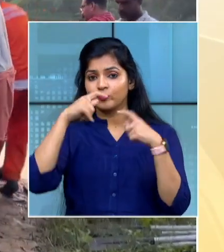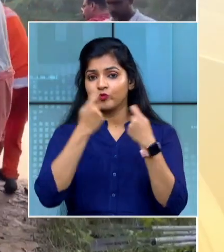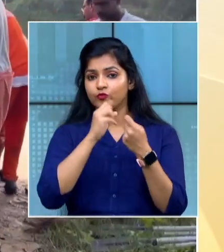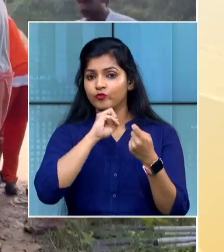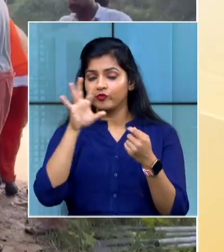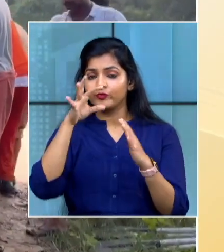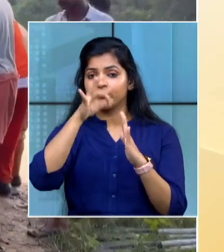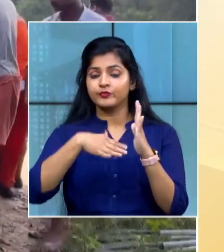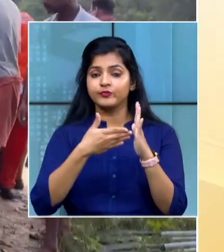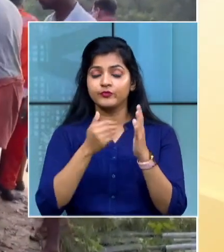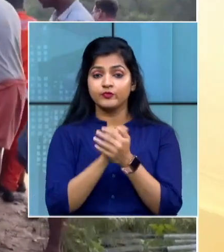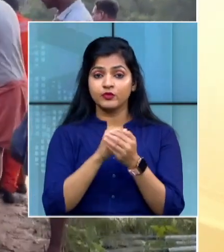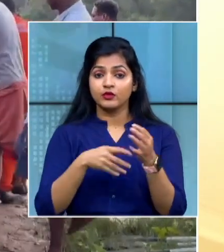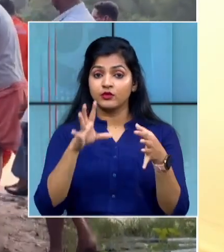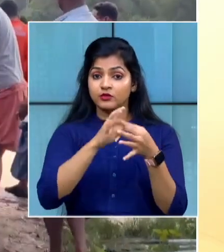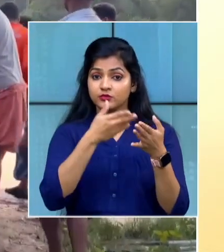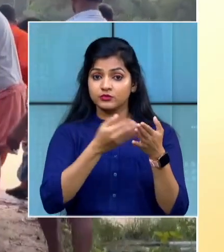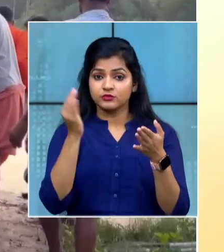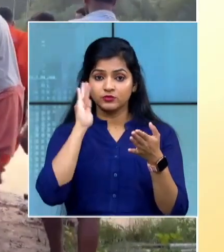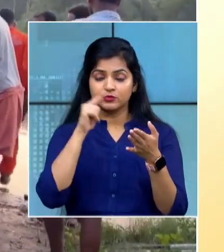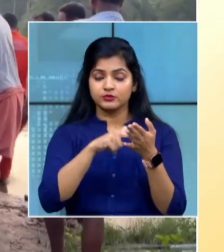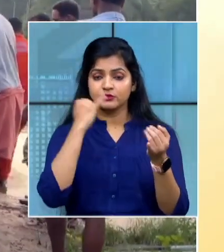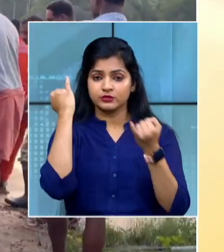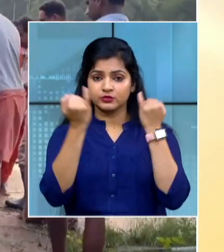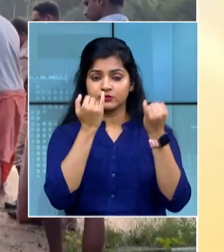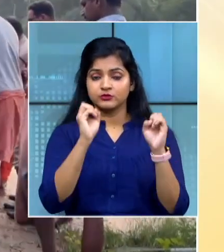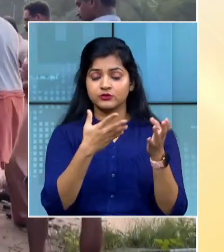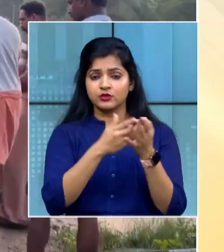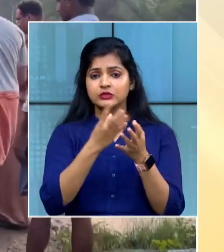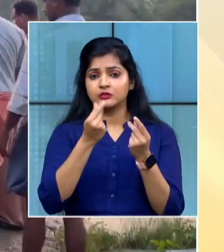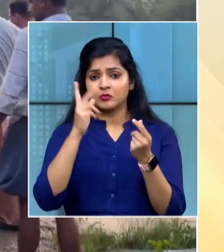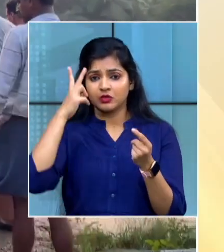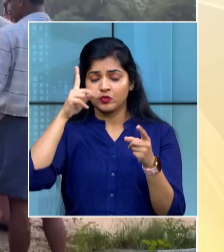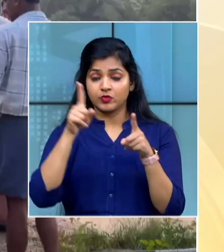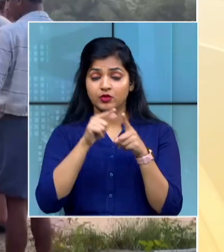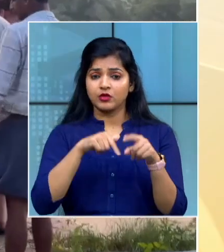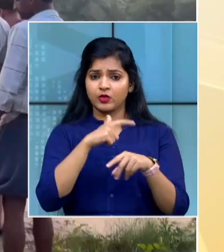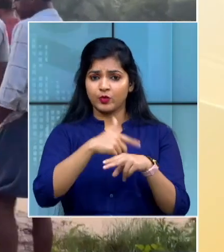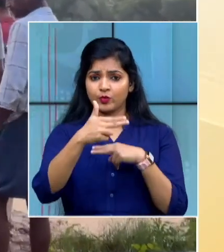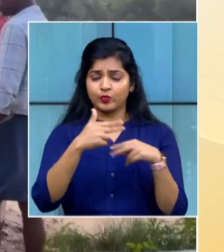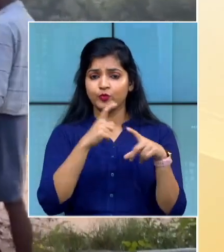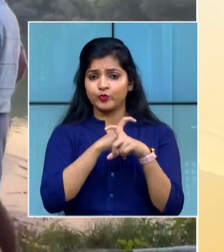ഇതിന്റെ അടിസ്ഥാനത്തിലാണ് പരിശോധന പുരോഗമിക്കുന്നത്. ഇതൊരു സംശയം മാത്രമാണ്. അല്പസമയത്തിനുള്ളിൽ ഇത് സംബന്ധിച്ചൊരു